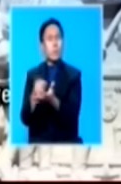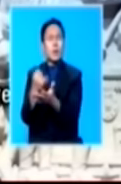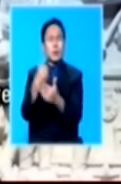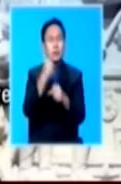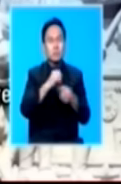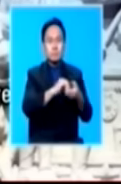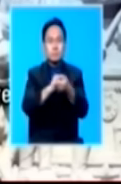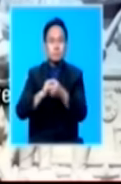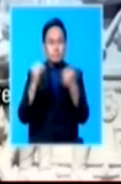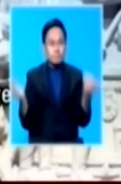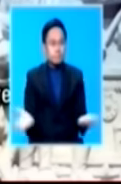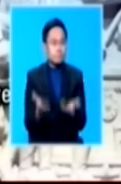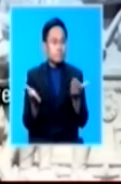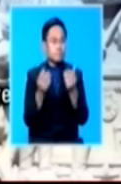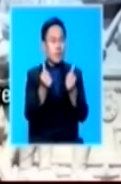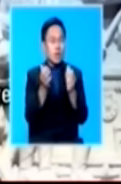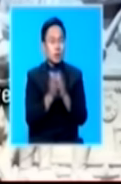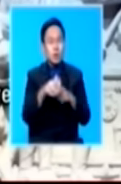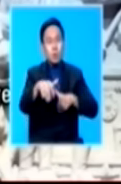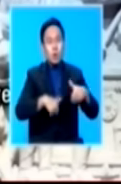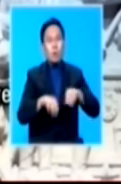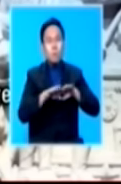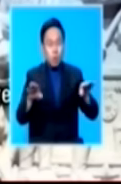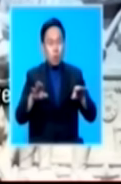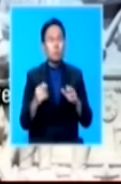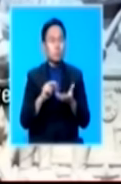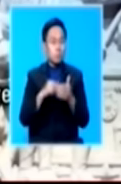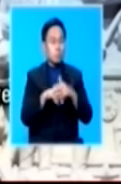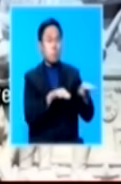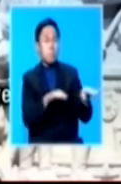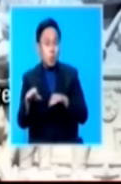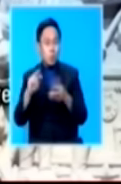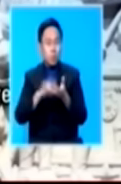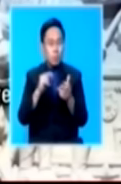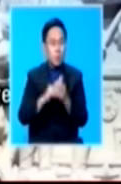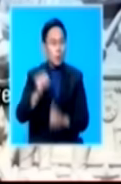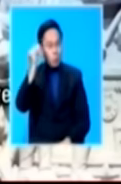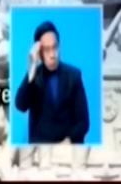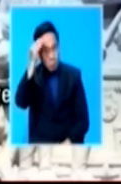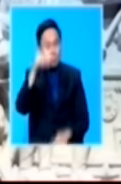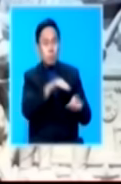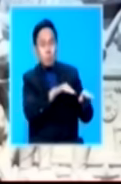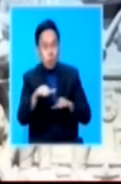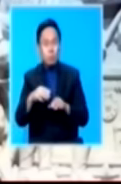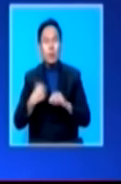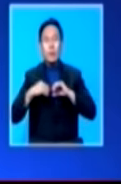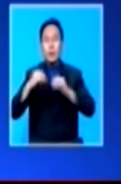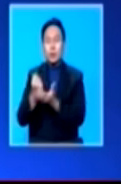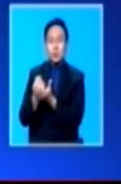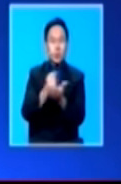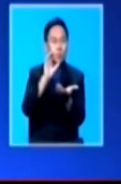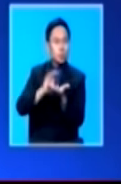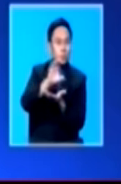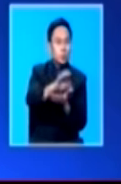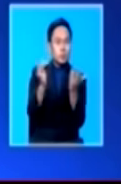ไปส่งเสริมทั้งด้านความรู้วิชาการเทคโนโลยีแหล่งเงินทุนนะครับต่างๆทั้งภาครัฐภาคเอกชนตล